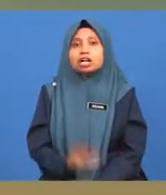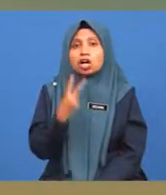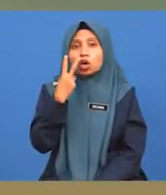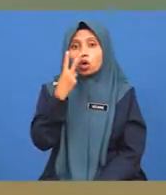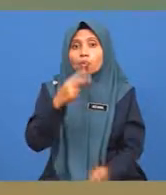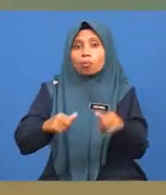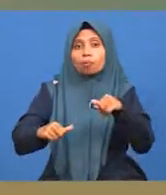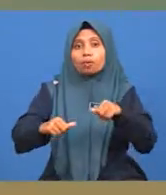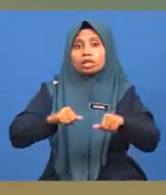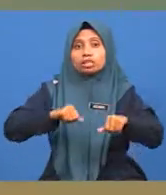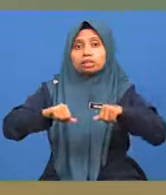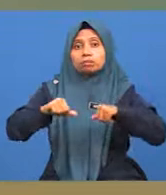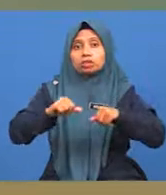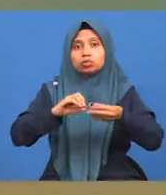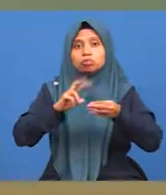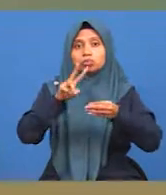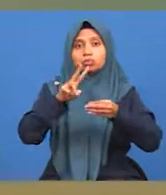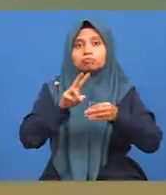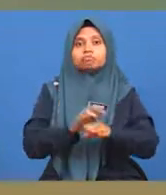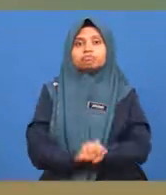Lihat aktiviti kedua pula.